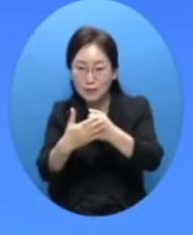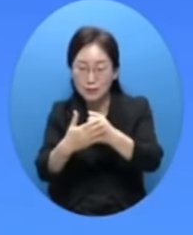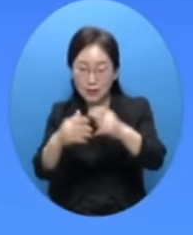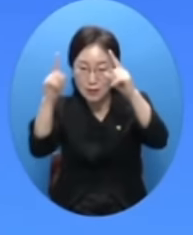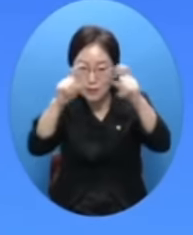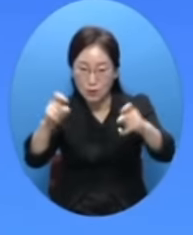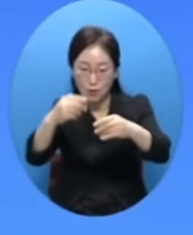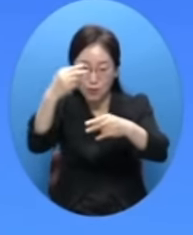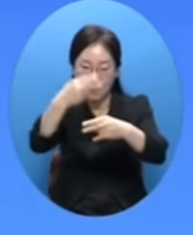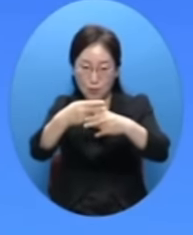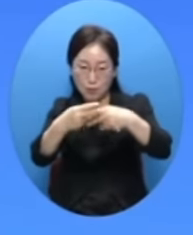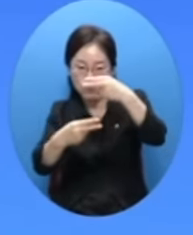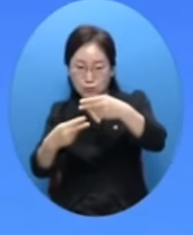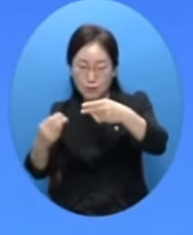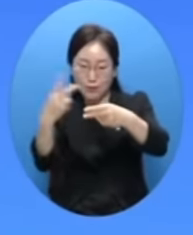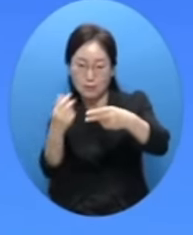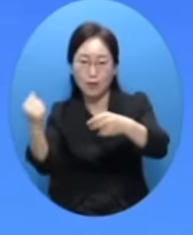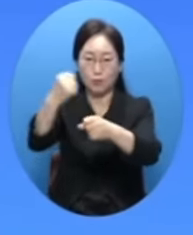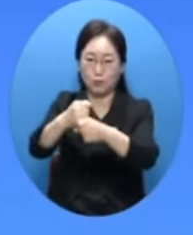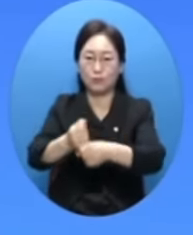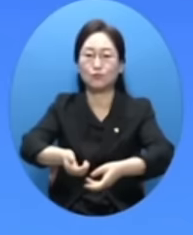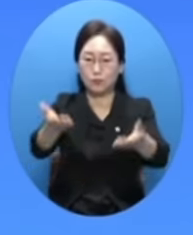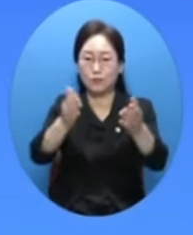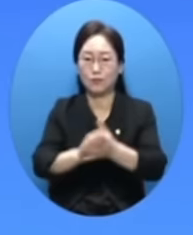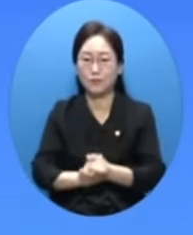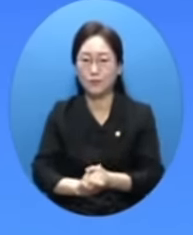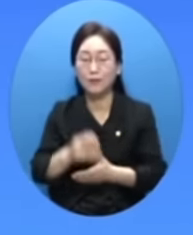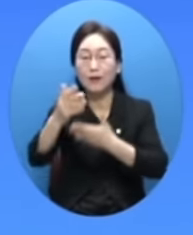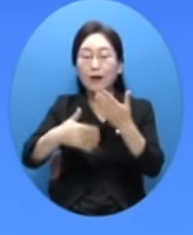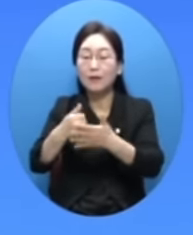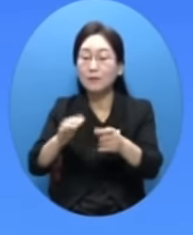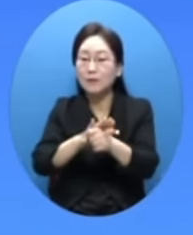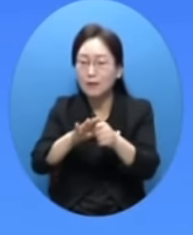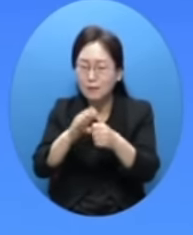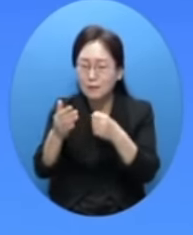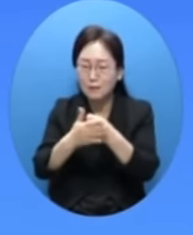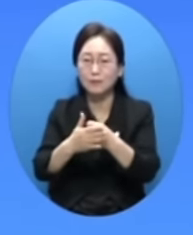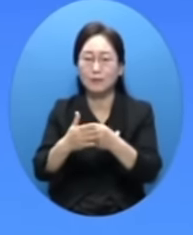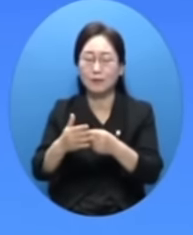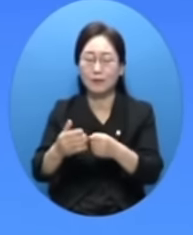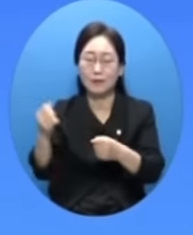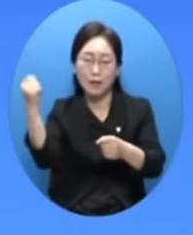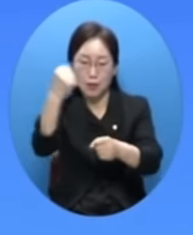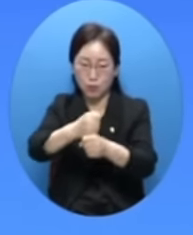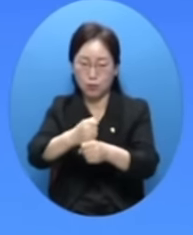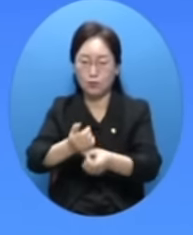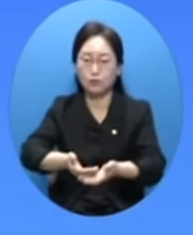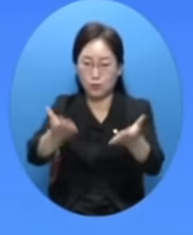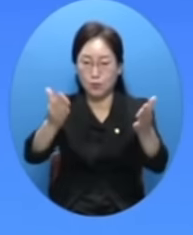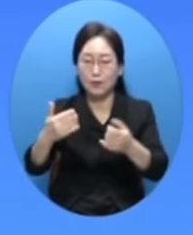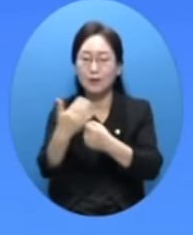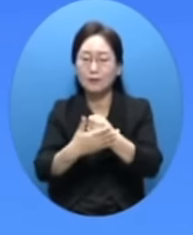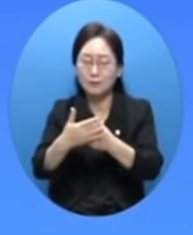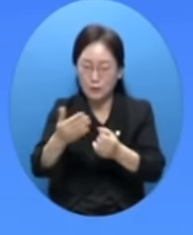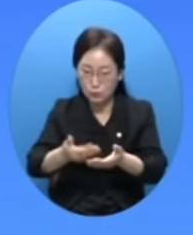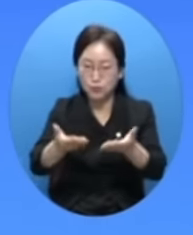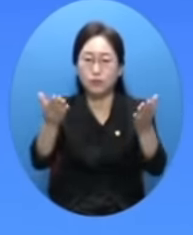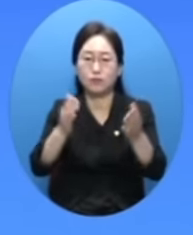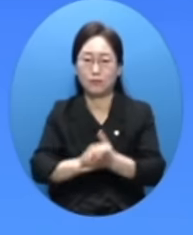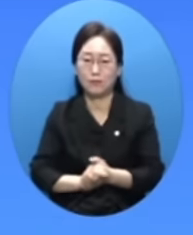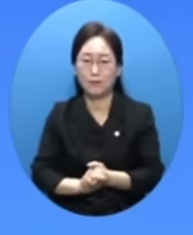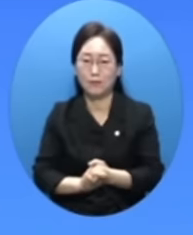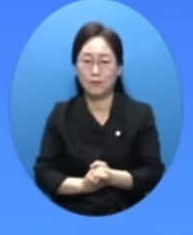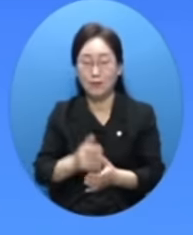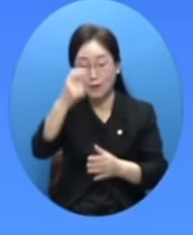둘러주시고 모든 것을 회복시켜 주실 것입니다. 우리 하나님은 사랑의 하나님이십니다. 회복의 하나님이십니다. 은혜의 하나님이십니다.